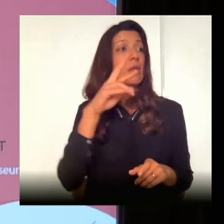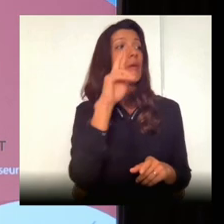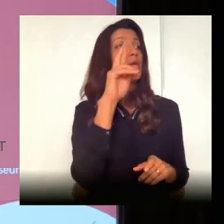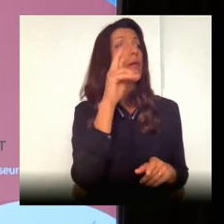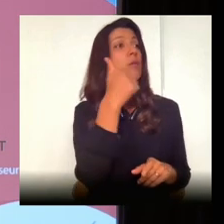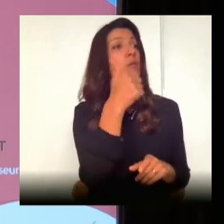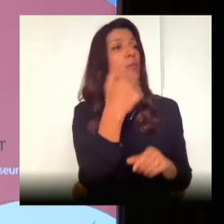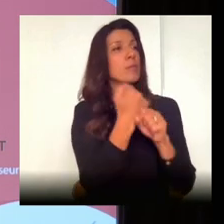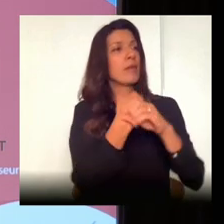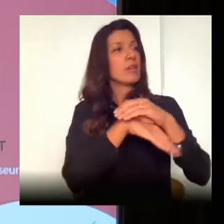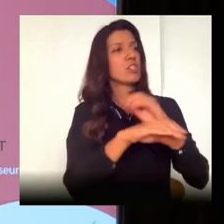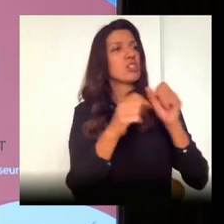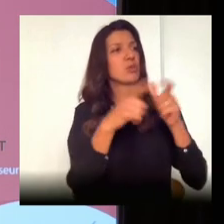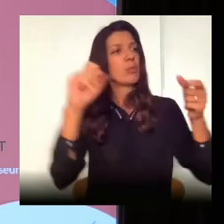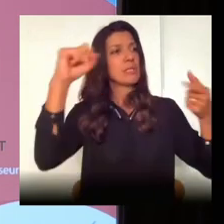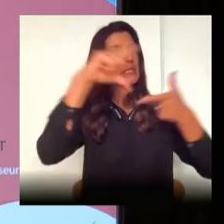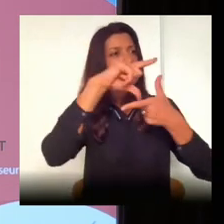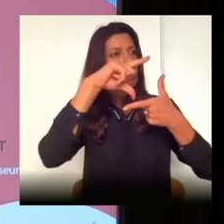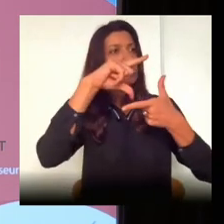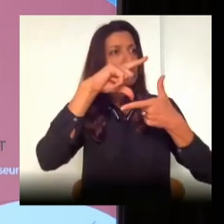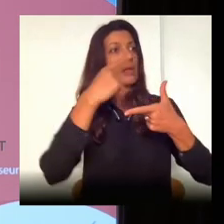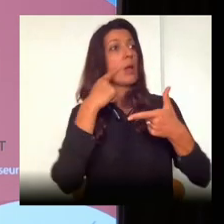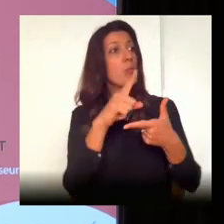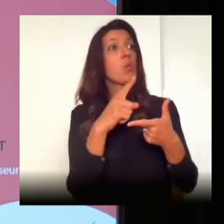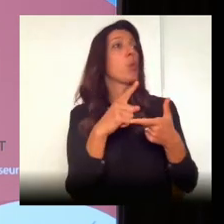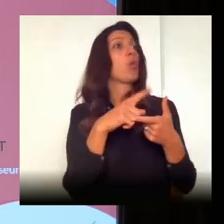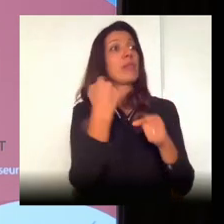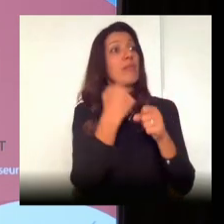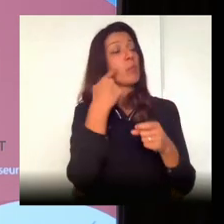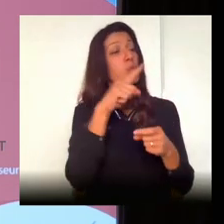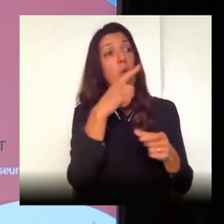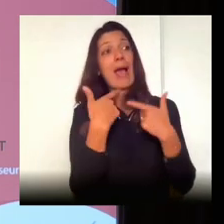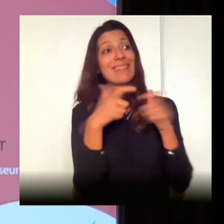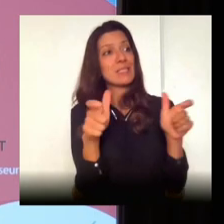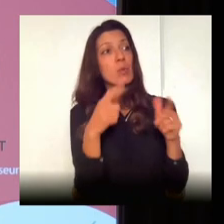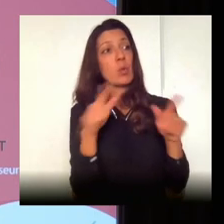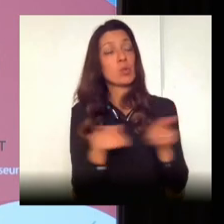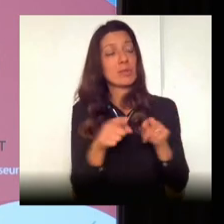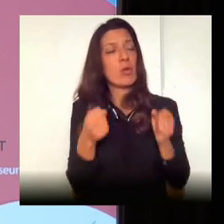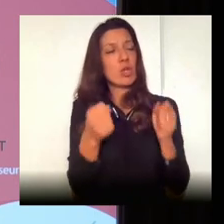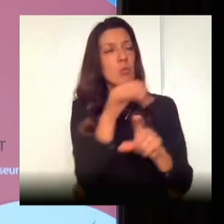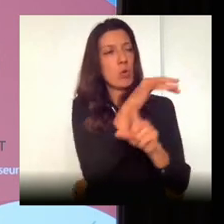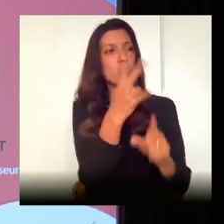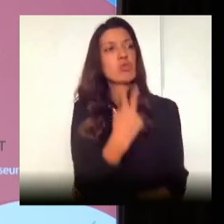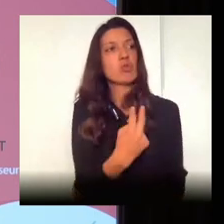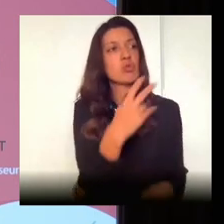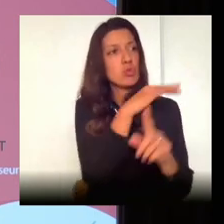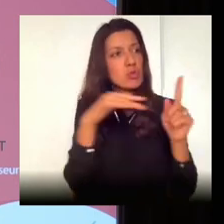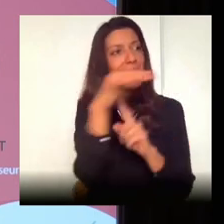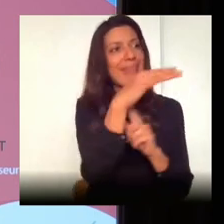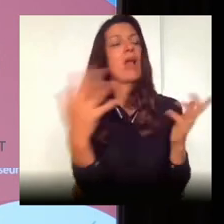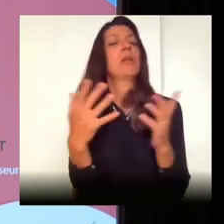la direction de l'engagement sociétal et de l'accessibilité, qui travaille sur